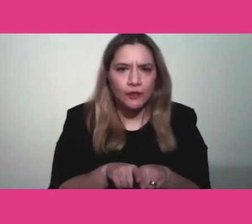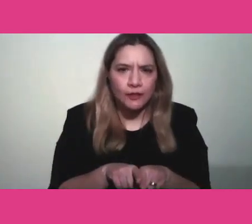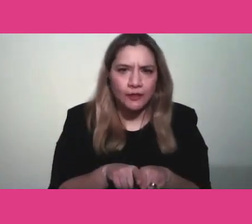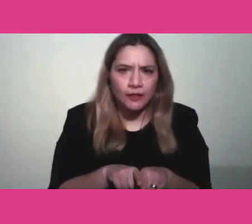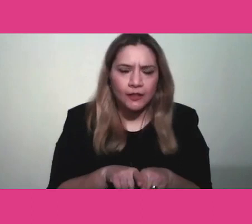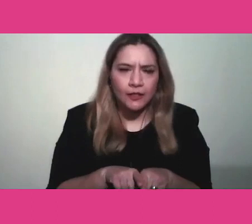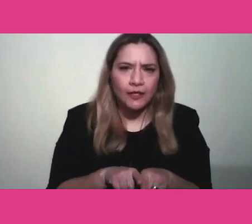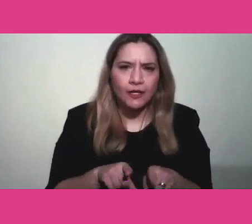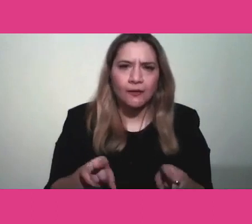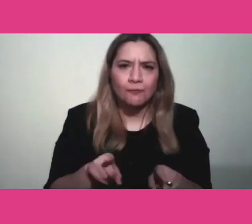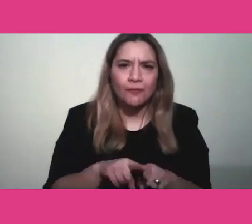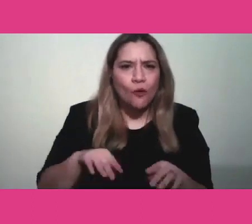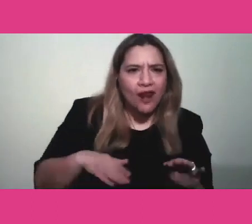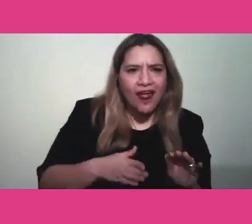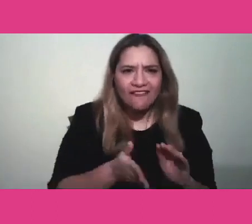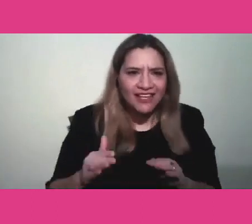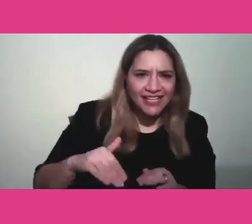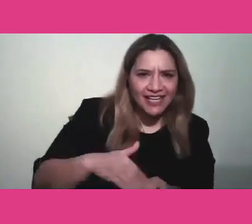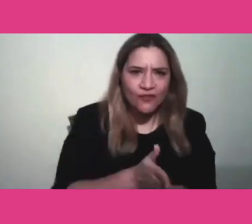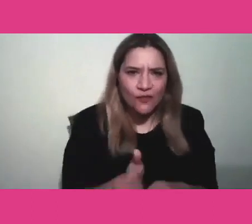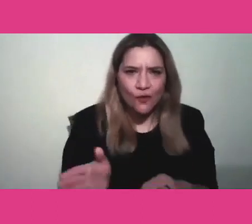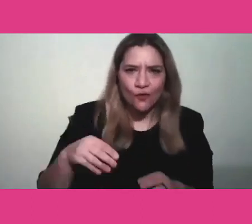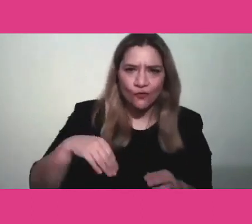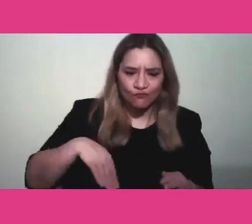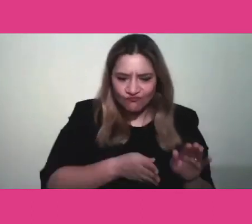Λαβύριντο που παίξαμε